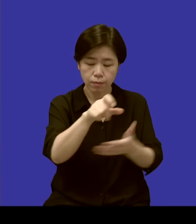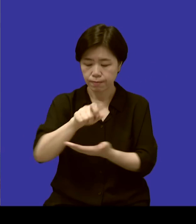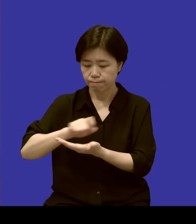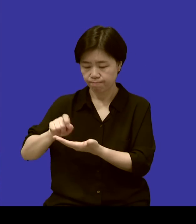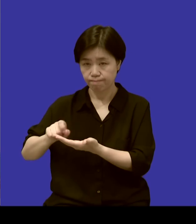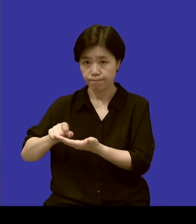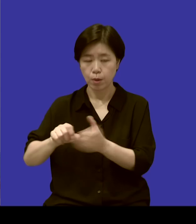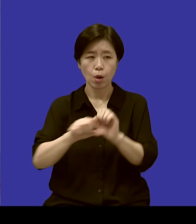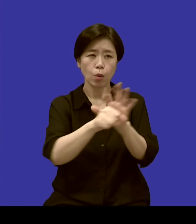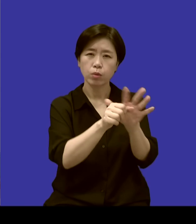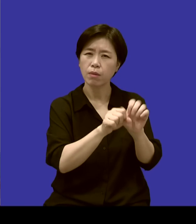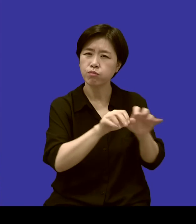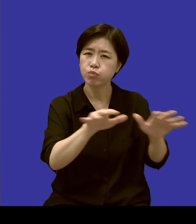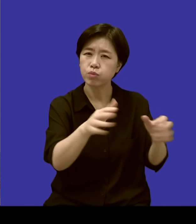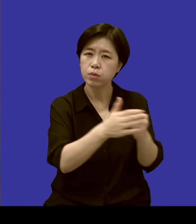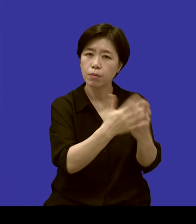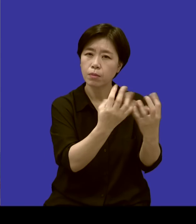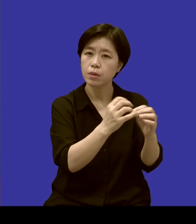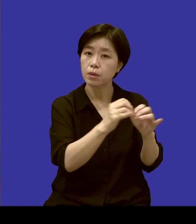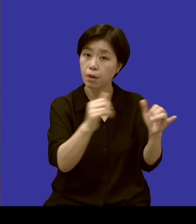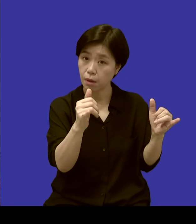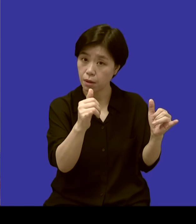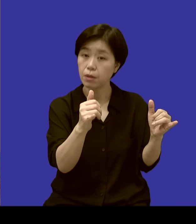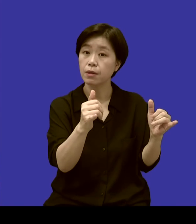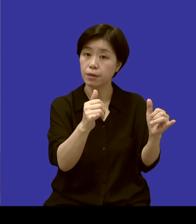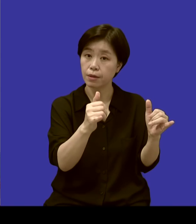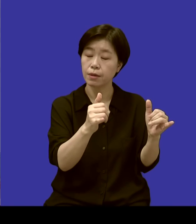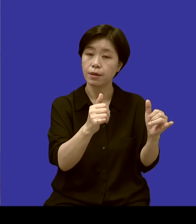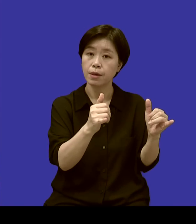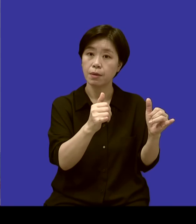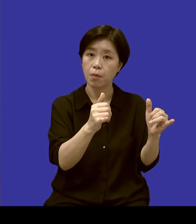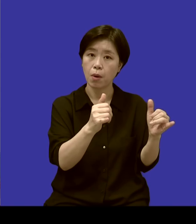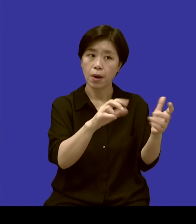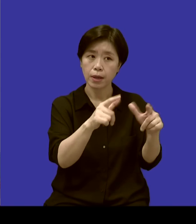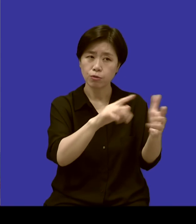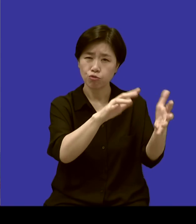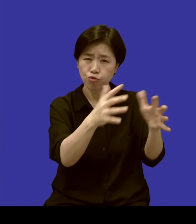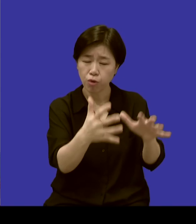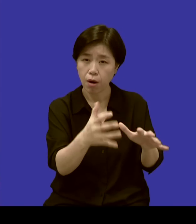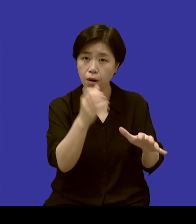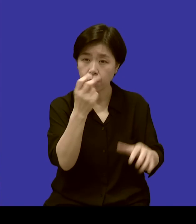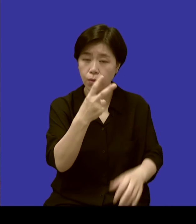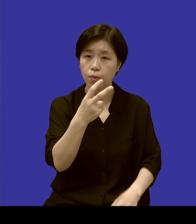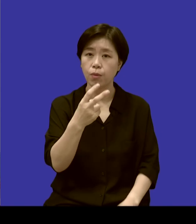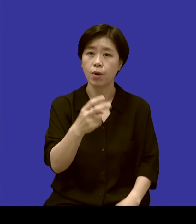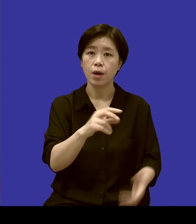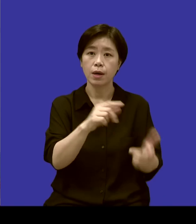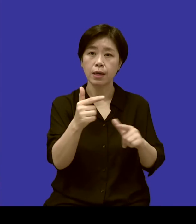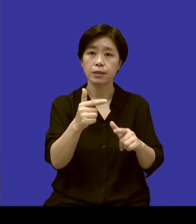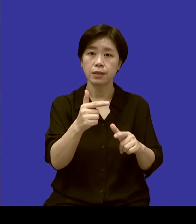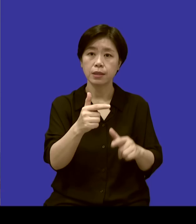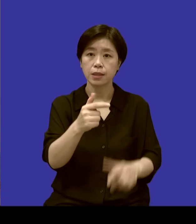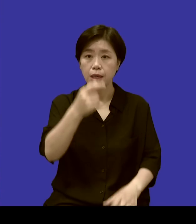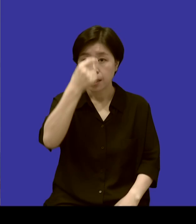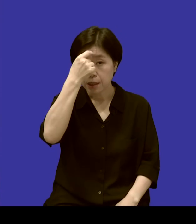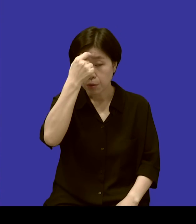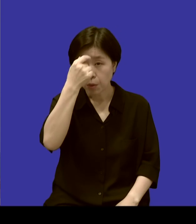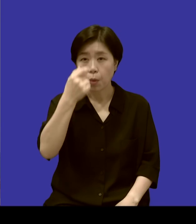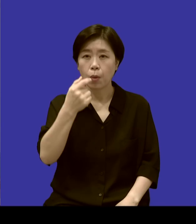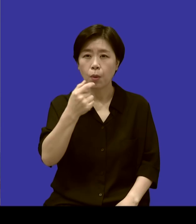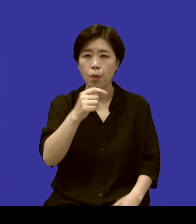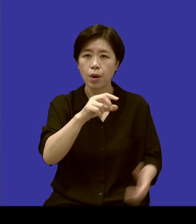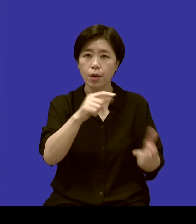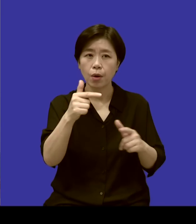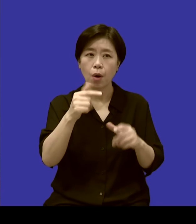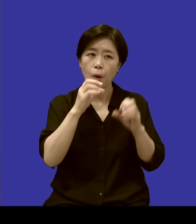가지 코로나로 인해서 많은 사람들이 그 알라를 믿는 사람들이 자꾸 기독교로 지금 굉장히 복음화가